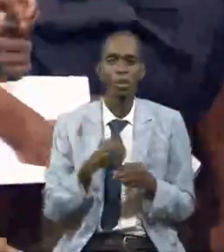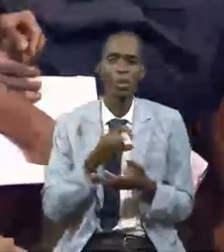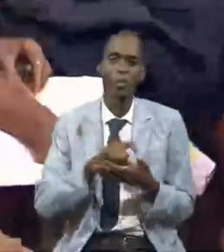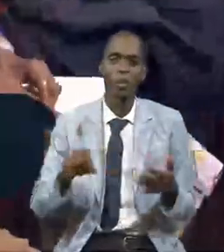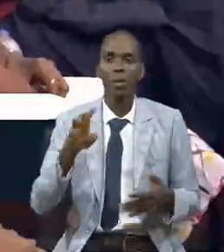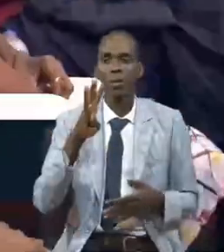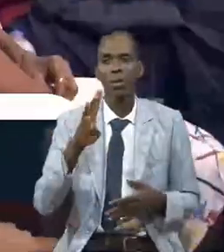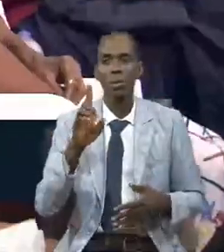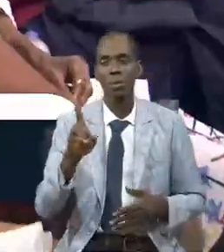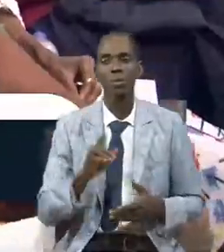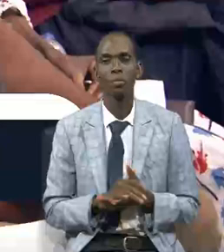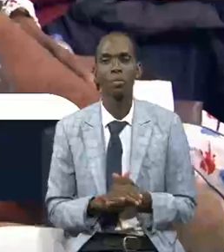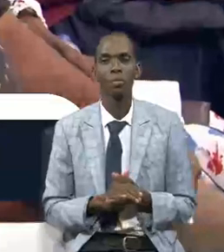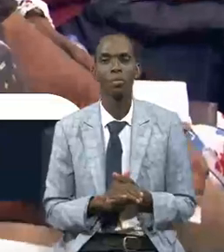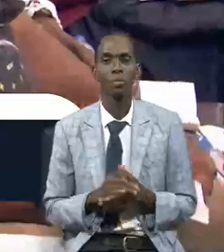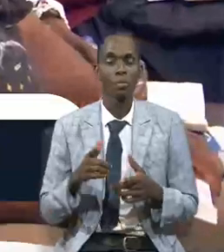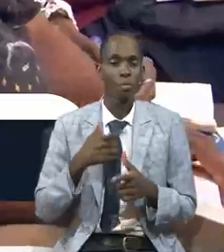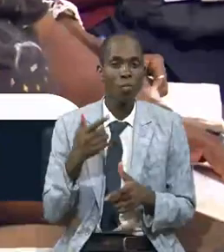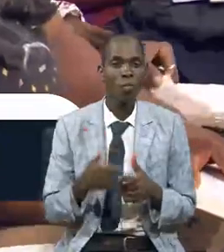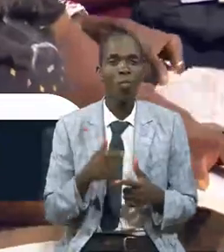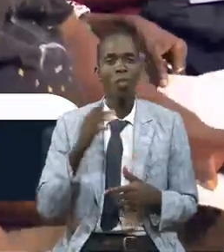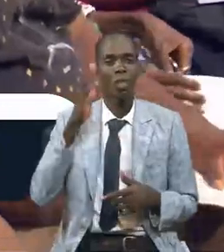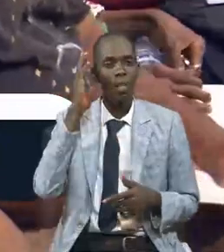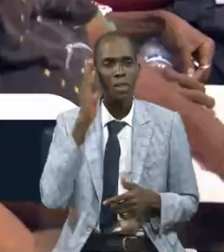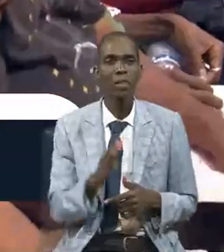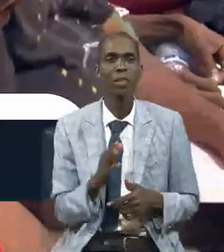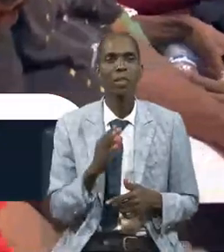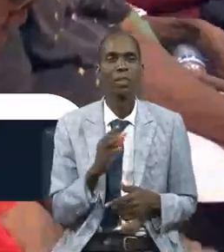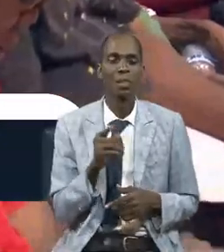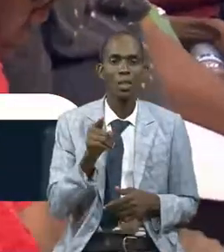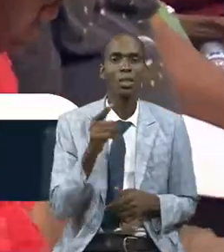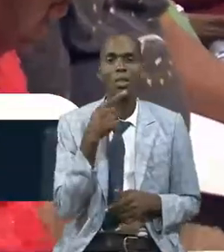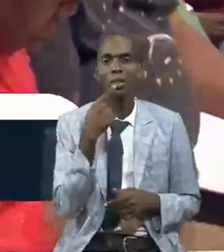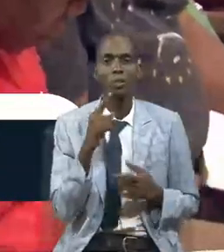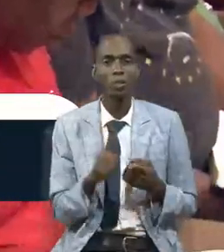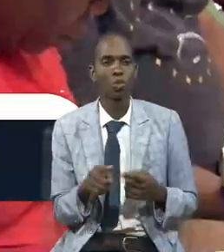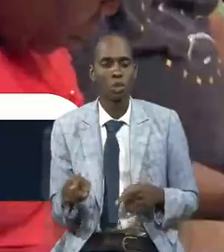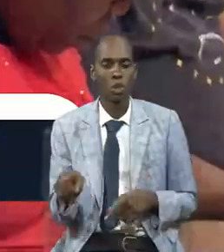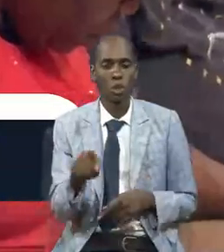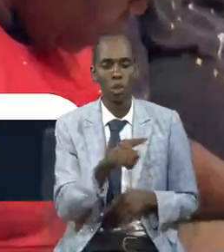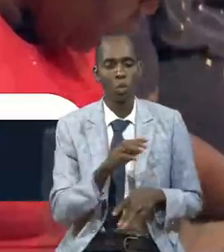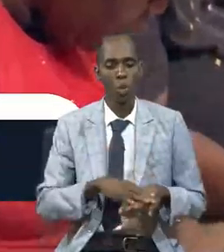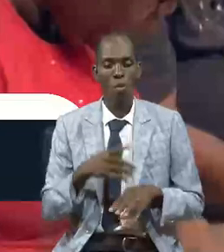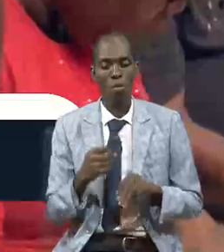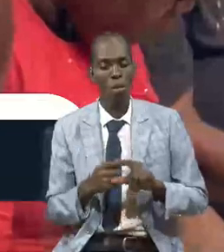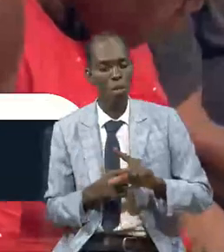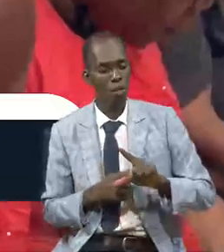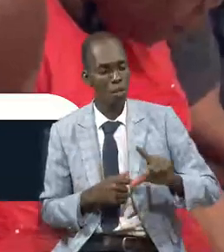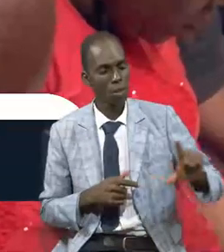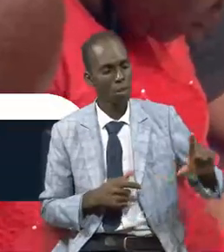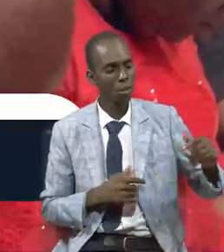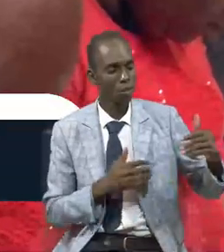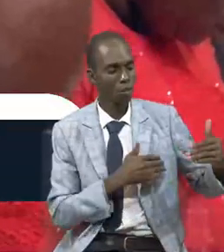41. Ensuite, il dira à ceux qui seront à